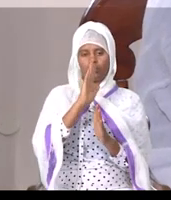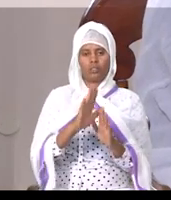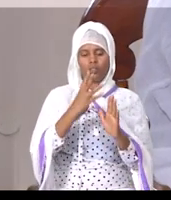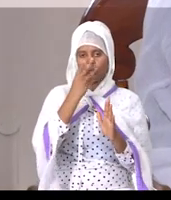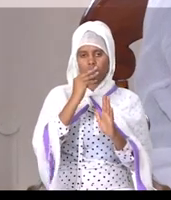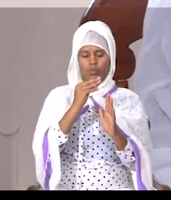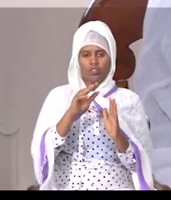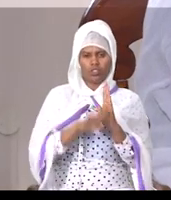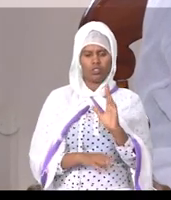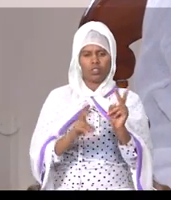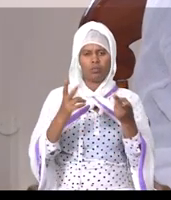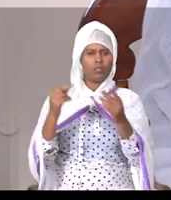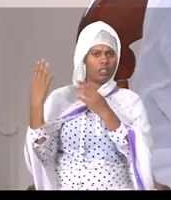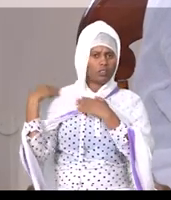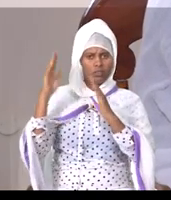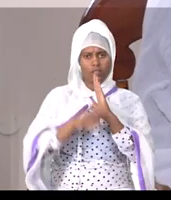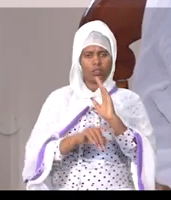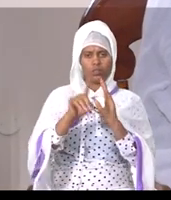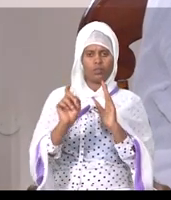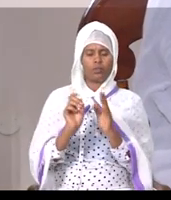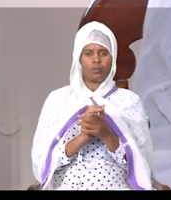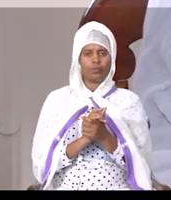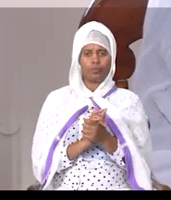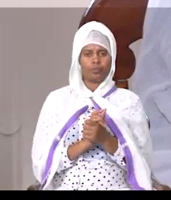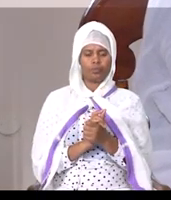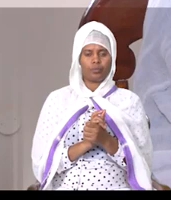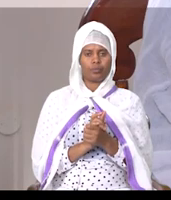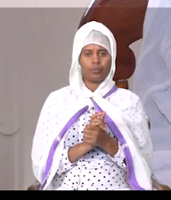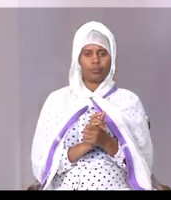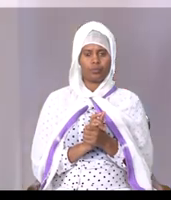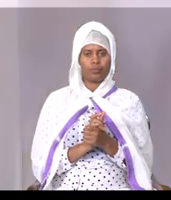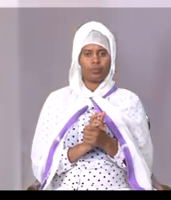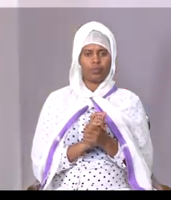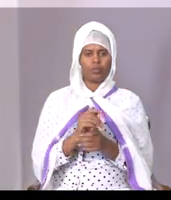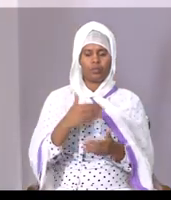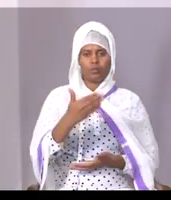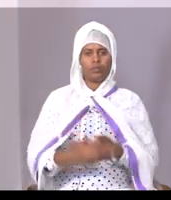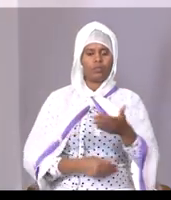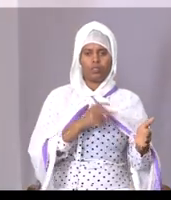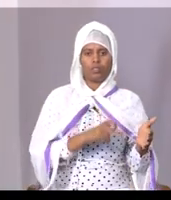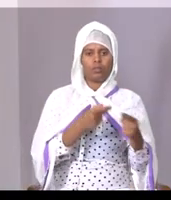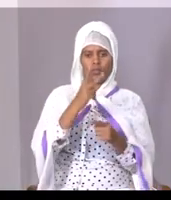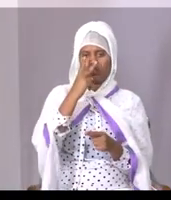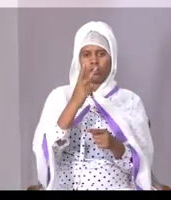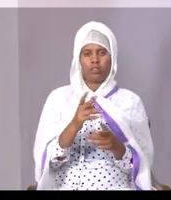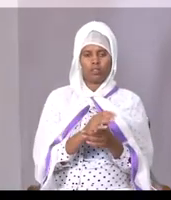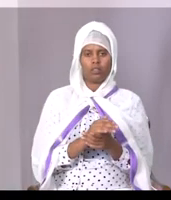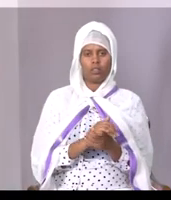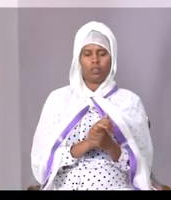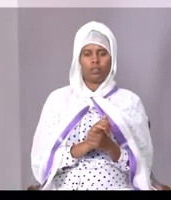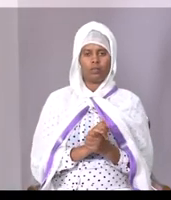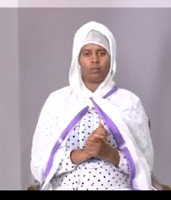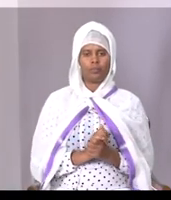قدوس نيسودي بسلطان غوريلدي تاي مالتي ازا ناي زماري داويت اندحر